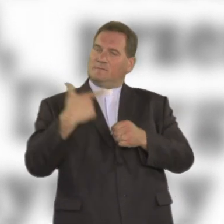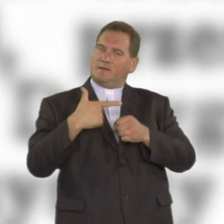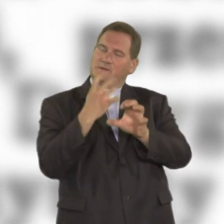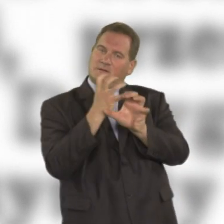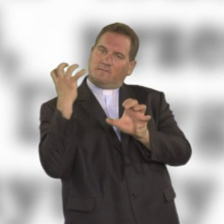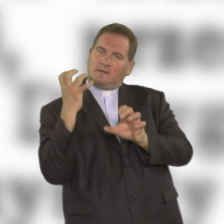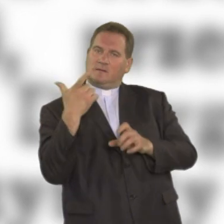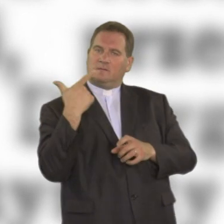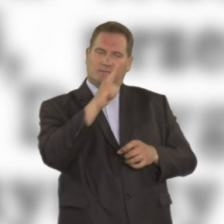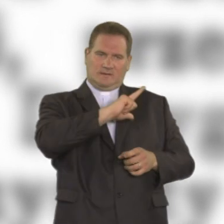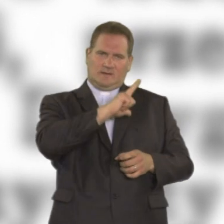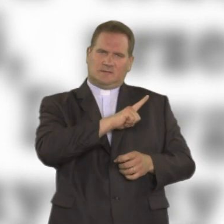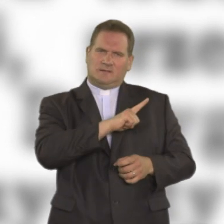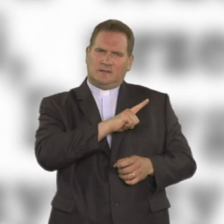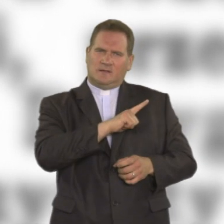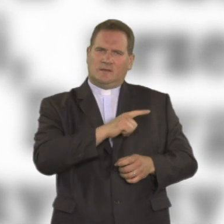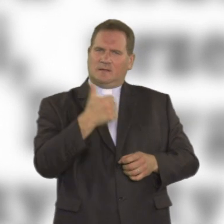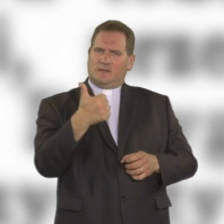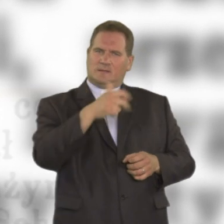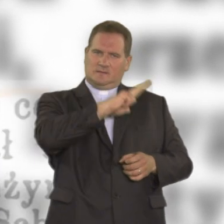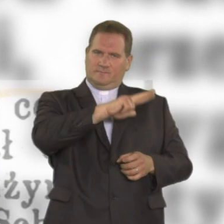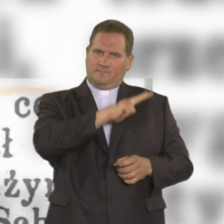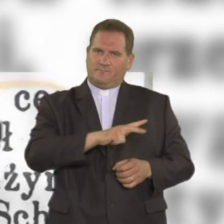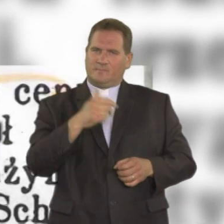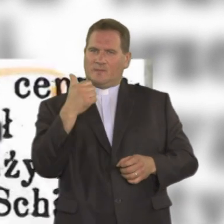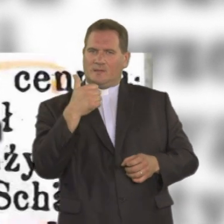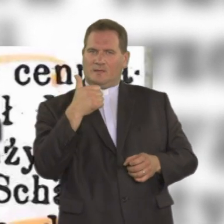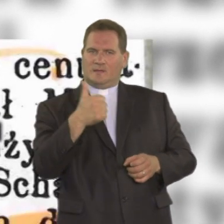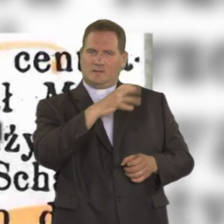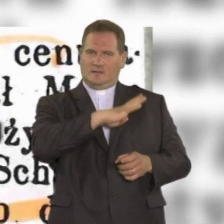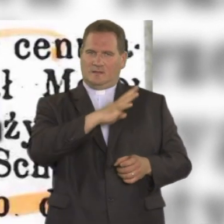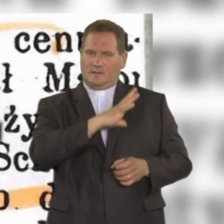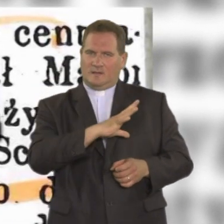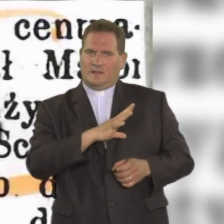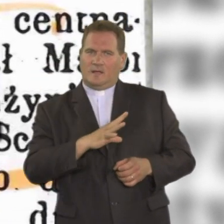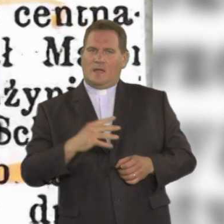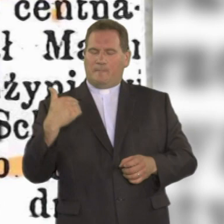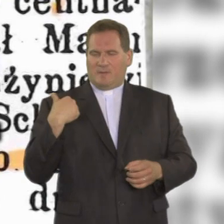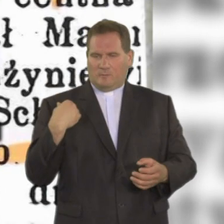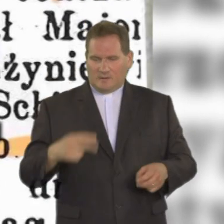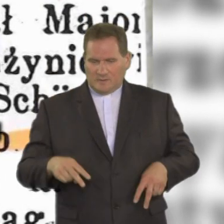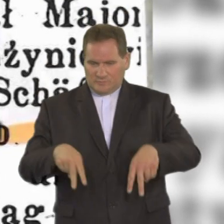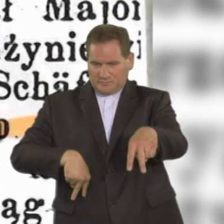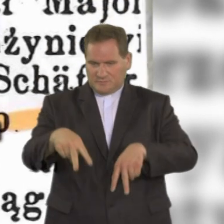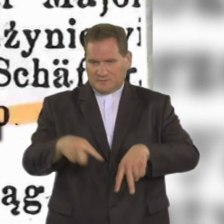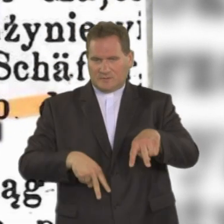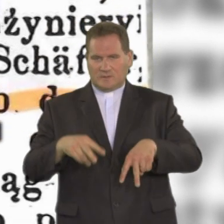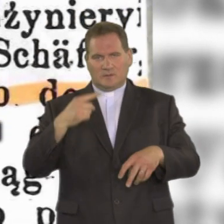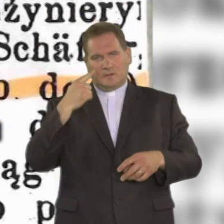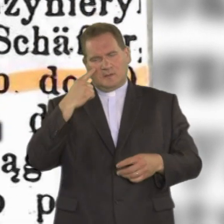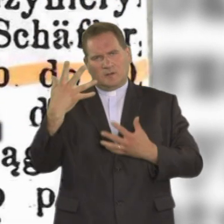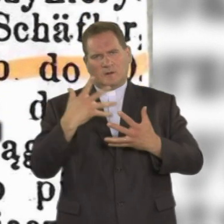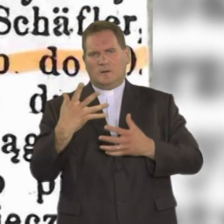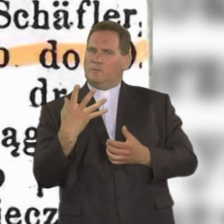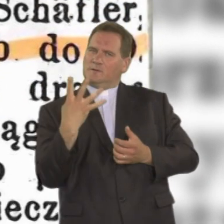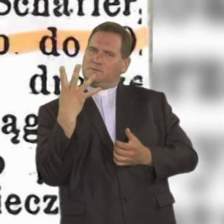2 klasy drugiej, 1 klasy trzeciej, 1 klasy czwartej. Na wagonach towarowych były szyny, których waga wynosiła 4000